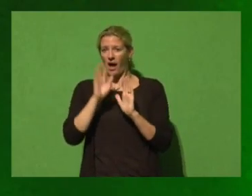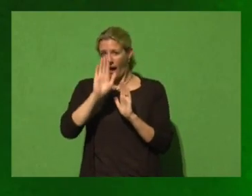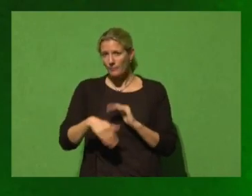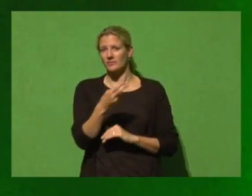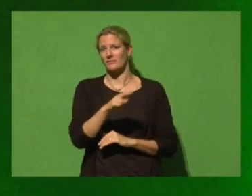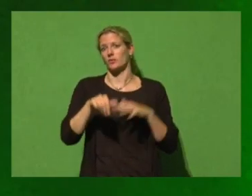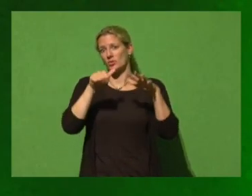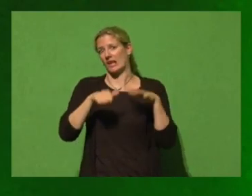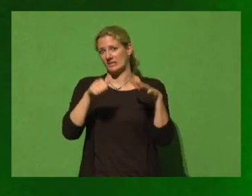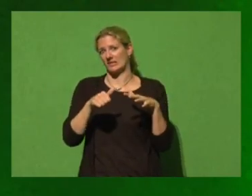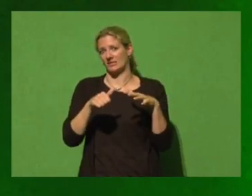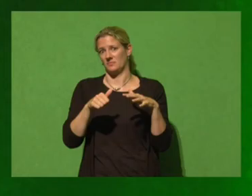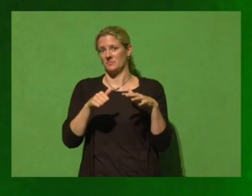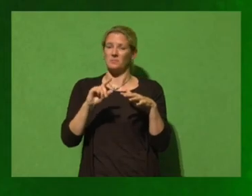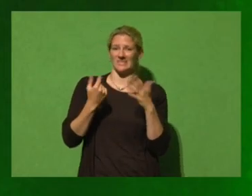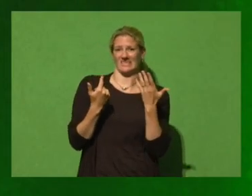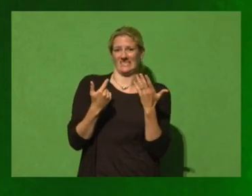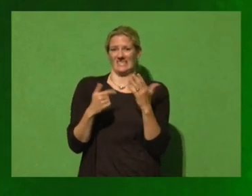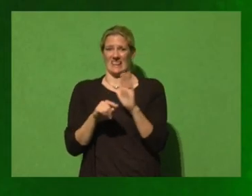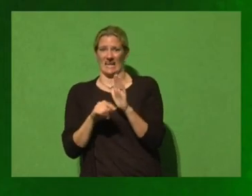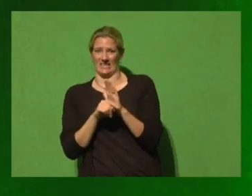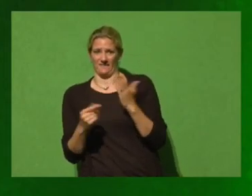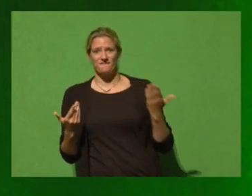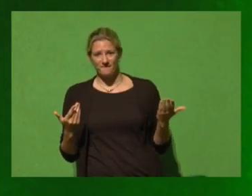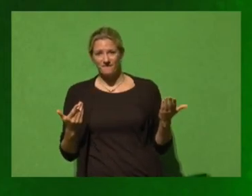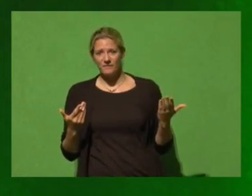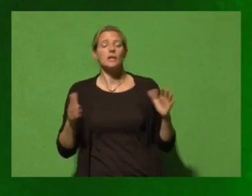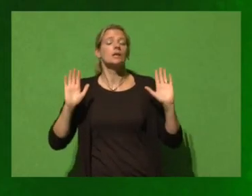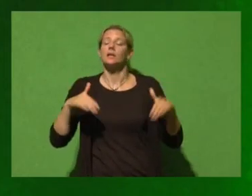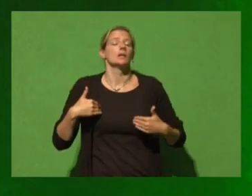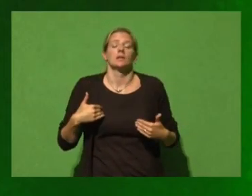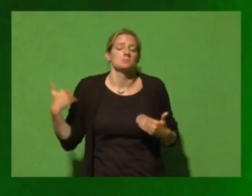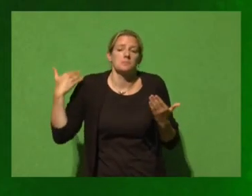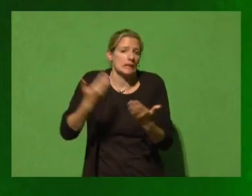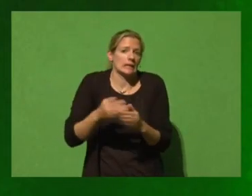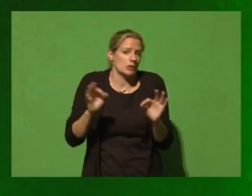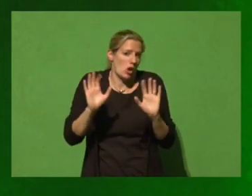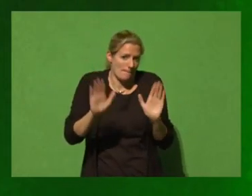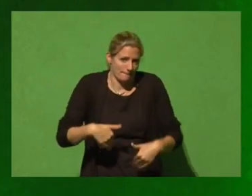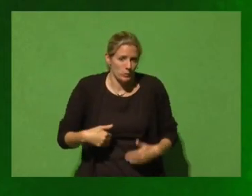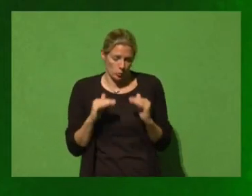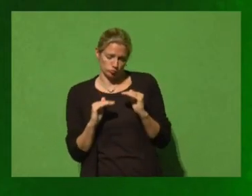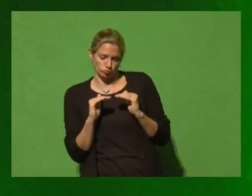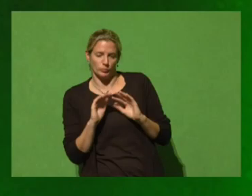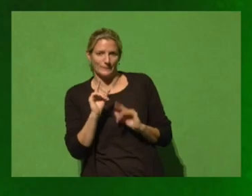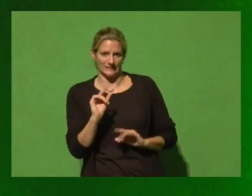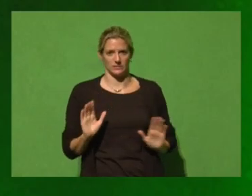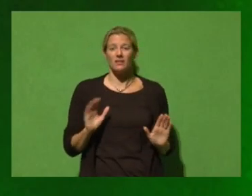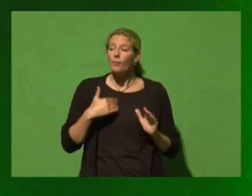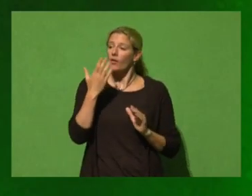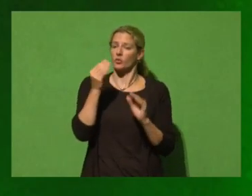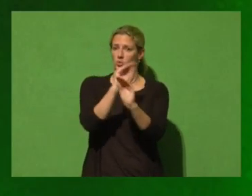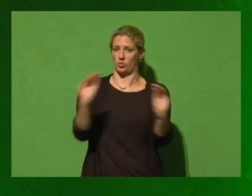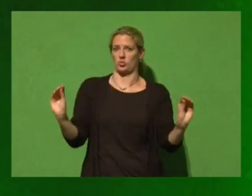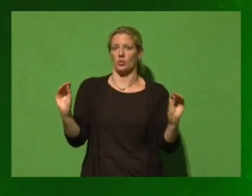Das ist aus der jetzigen Sicht keine Dramatik. Dennoch will ich, wie auch dem Landesfinanzrat schon, darauf hinweisen. Denn